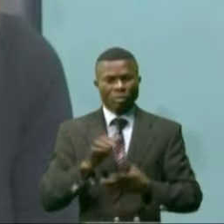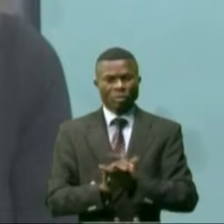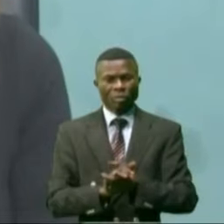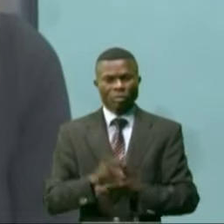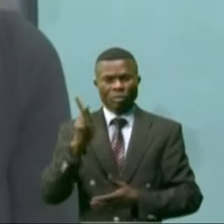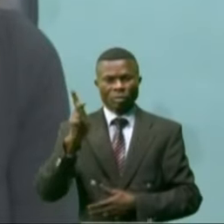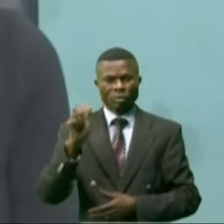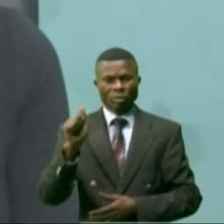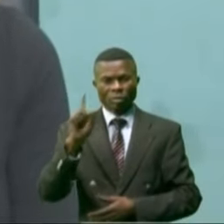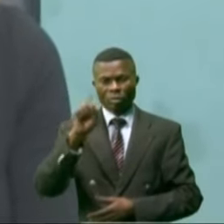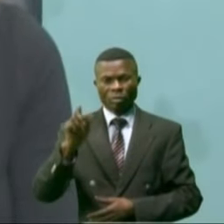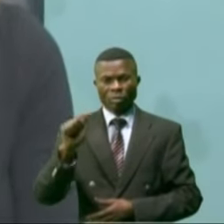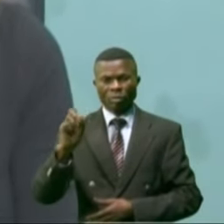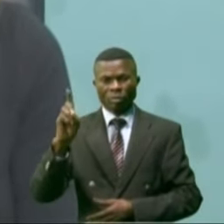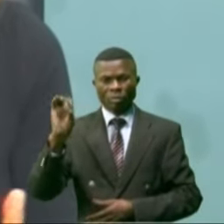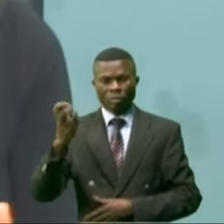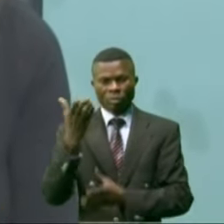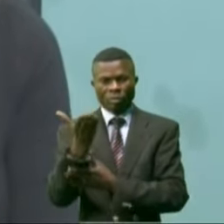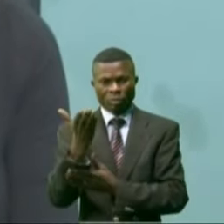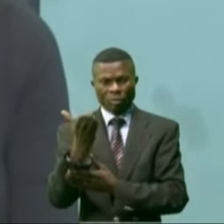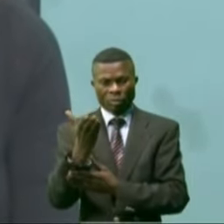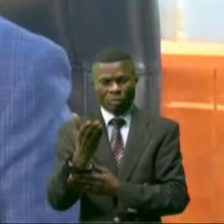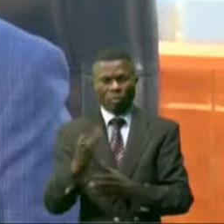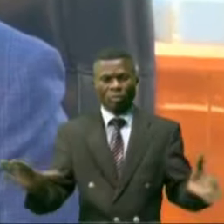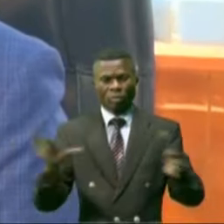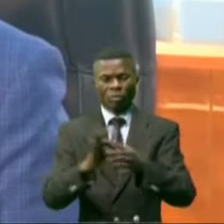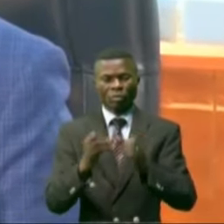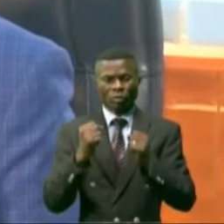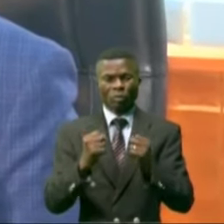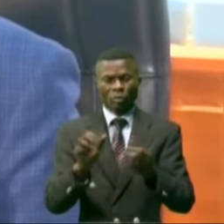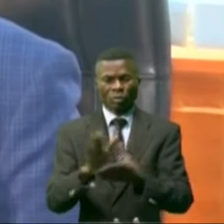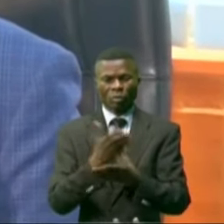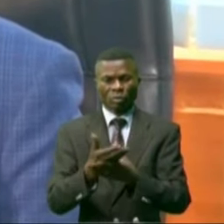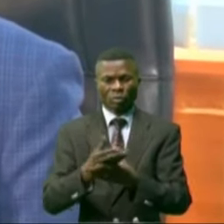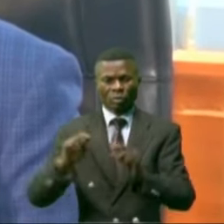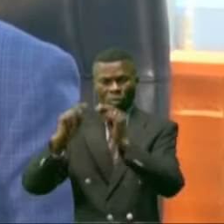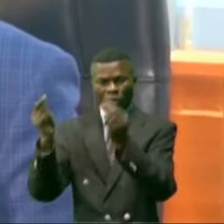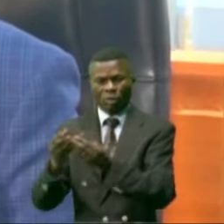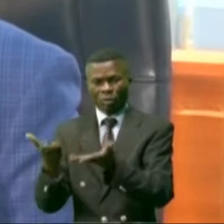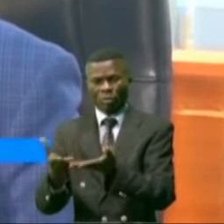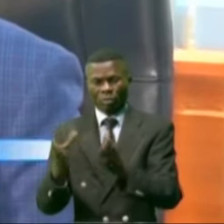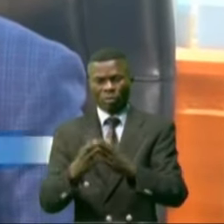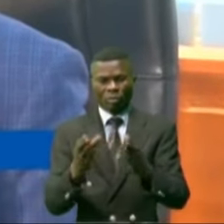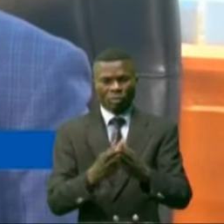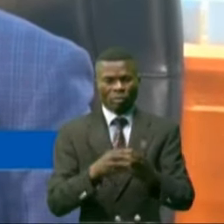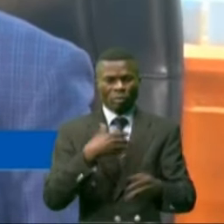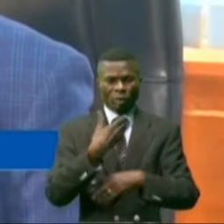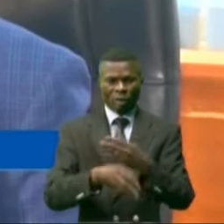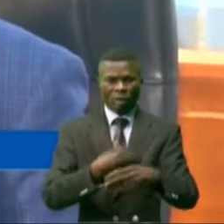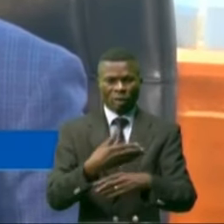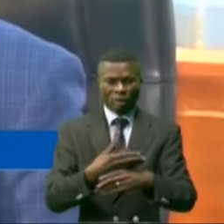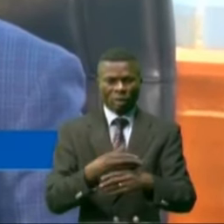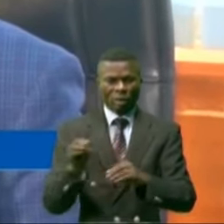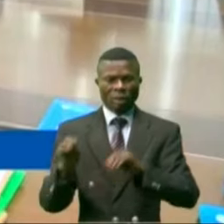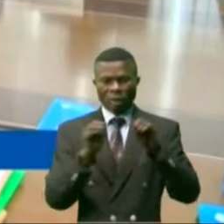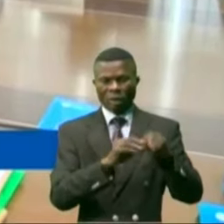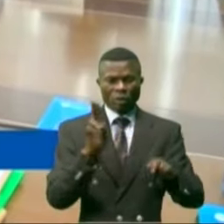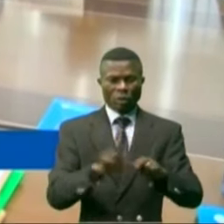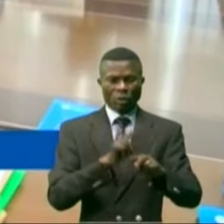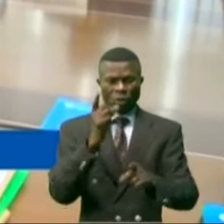de lancer un appel à une synergie accrue entre les parties prenantes afin d'assurer la mise en œuvre